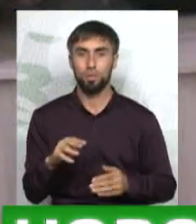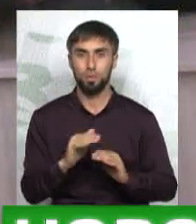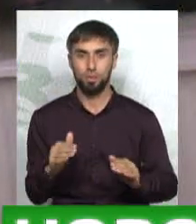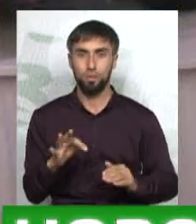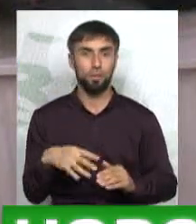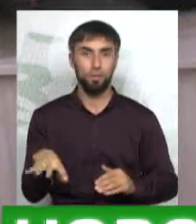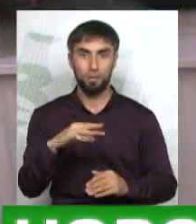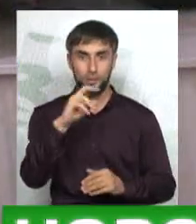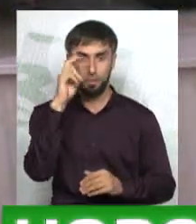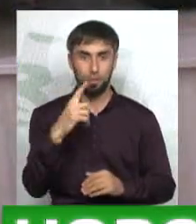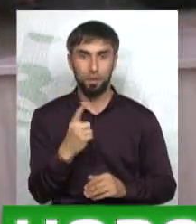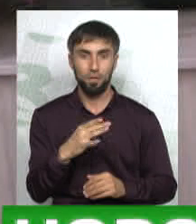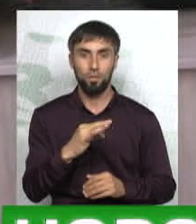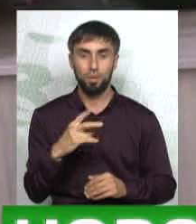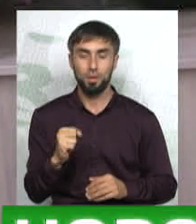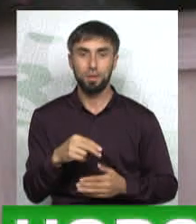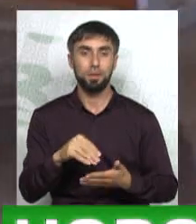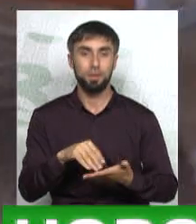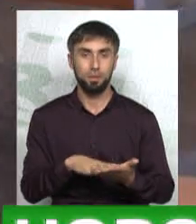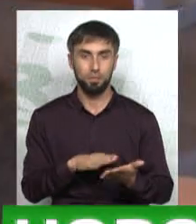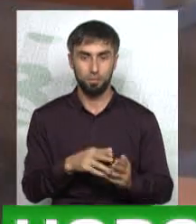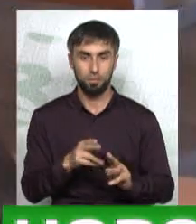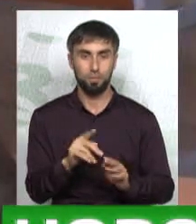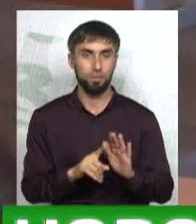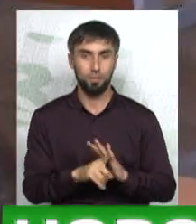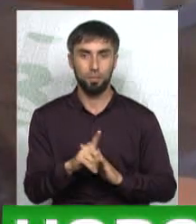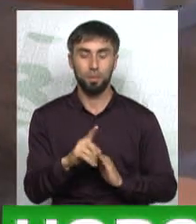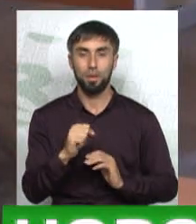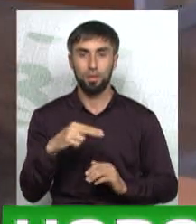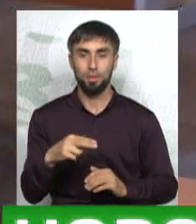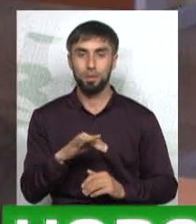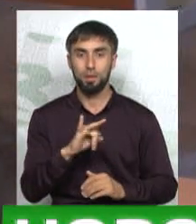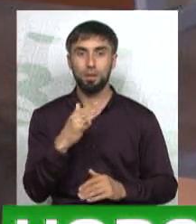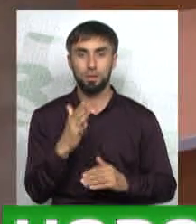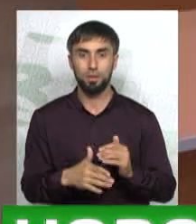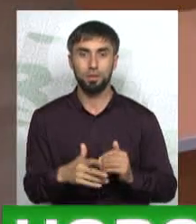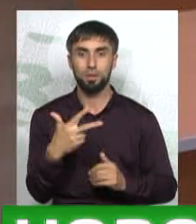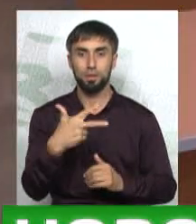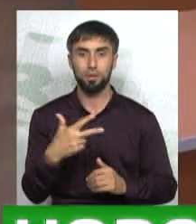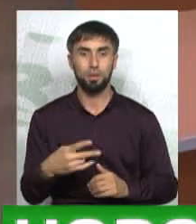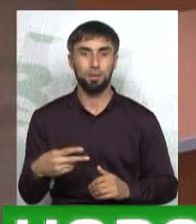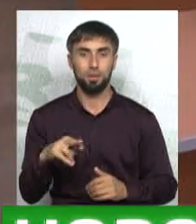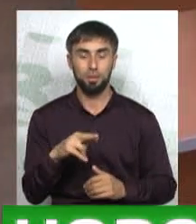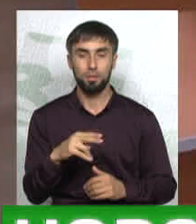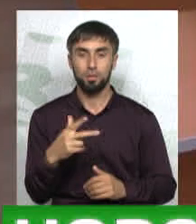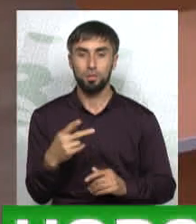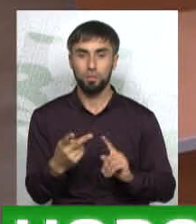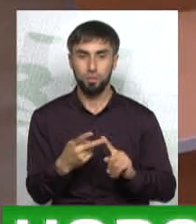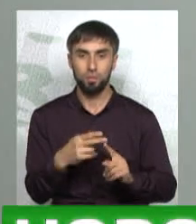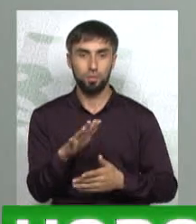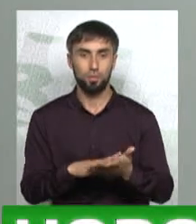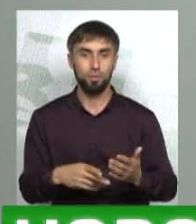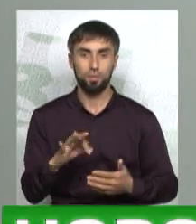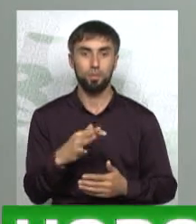по всей стране. Первая волна записи в начальный класс стартовала еще в апреле и завершилась 30 июня. Вторая продлится уже